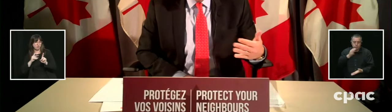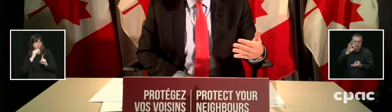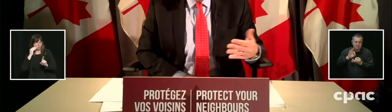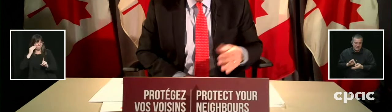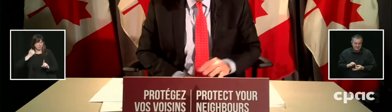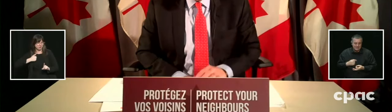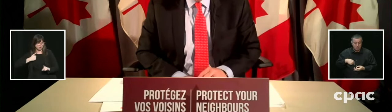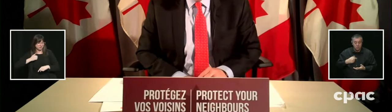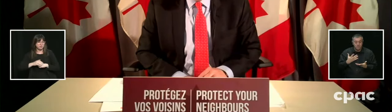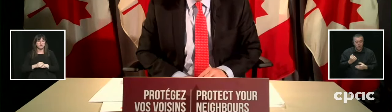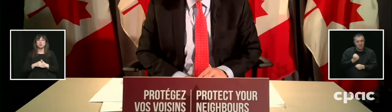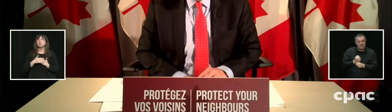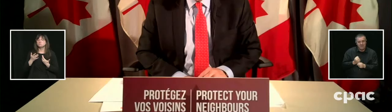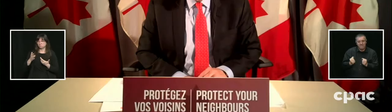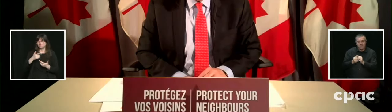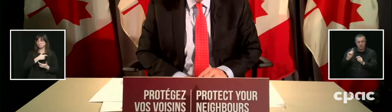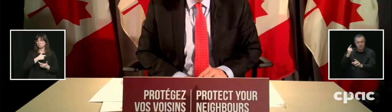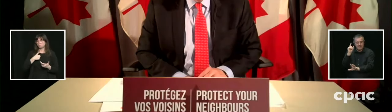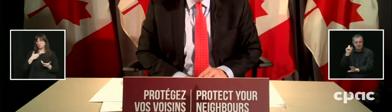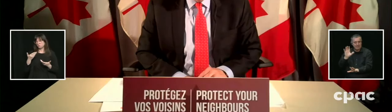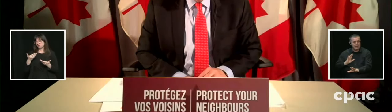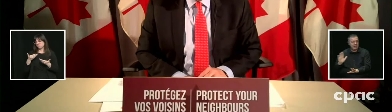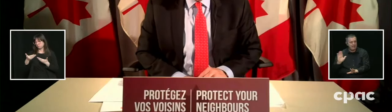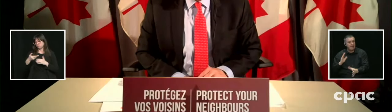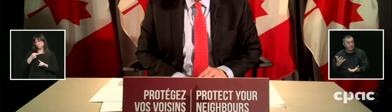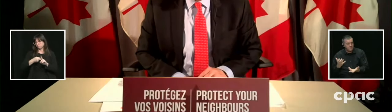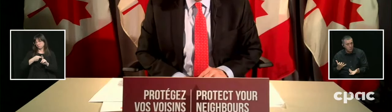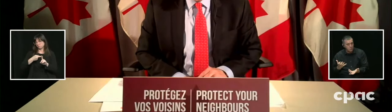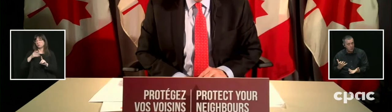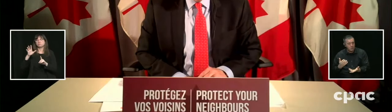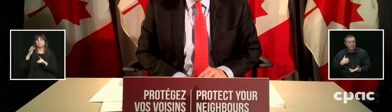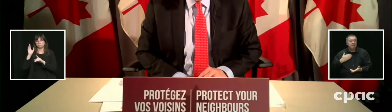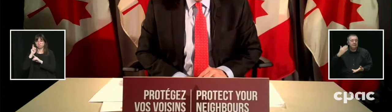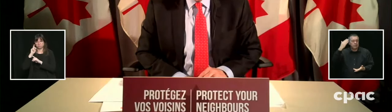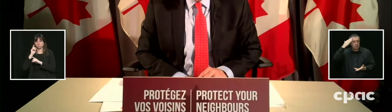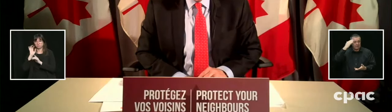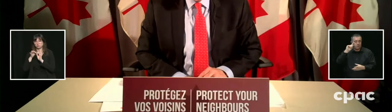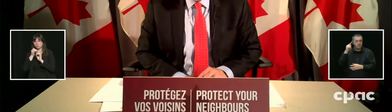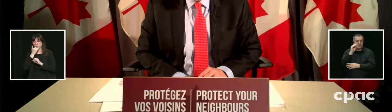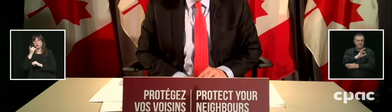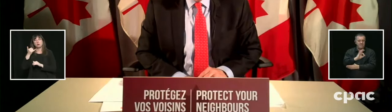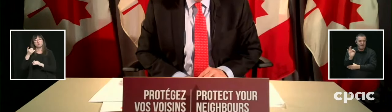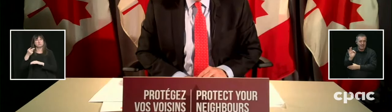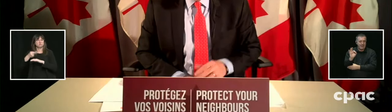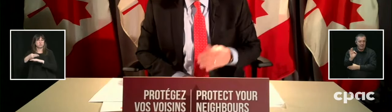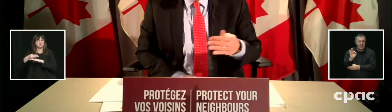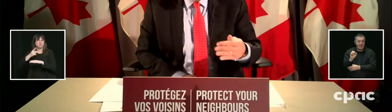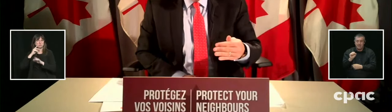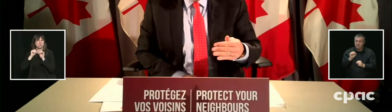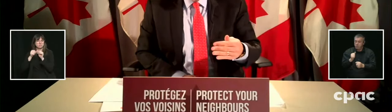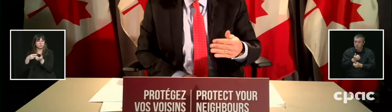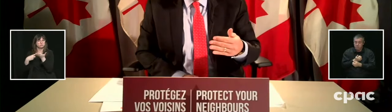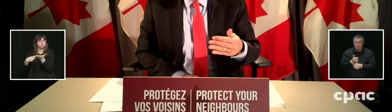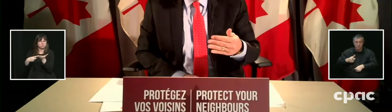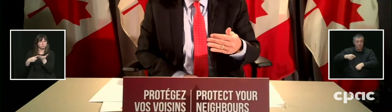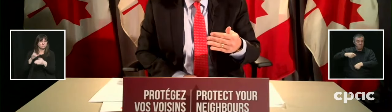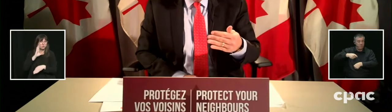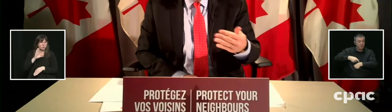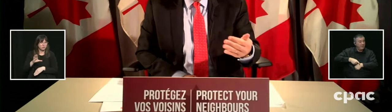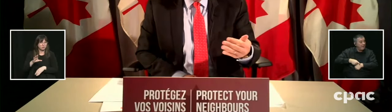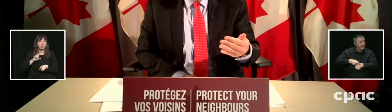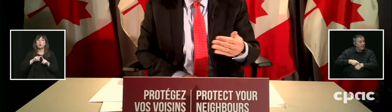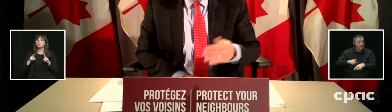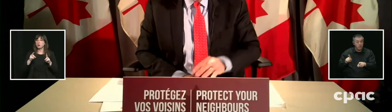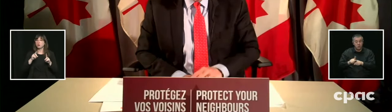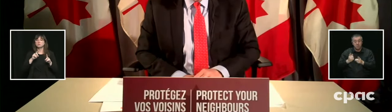absolument travailler avec le gouvernement du Québec. Mais nous reconnaissons que le gouvernement fédéral peut à tout moment, comme le